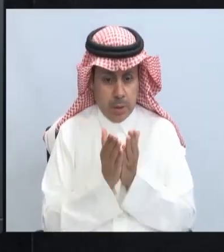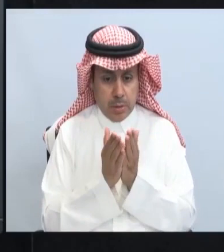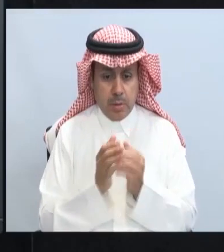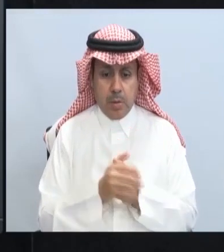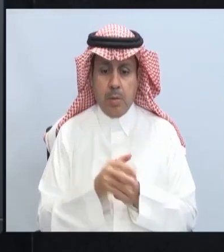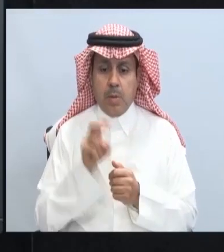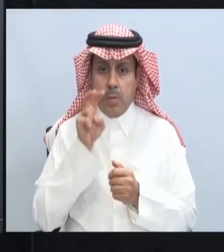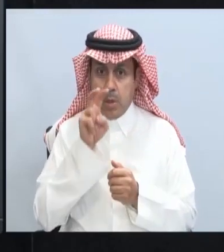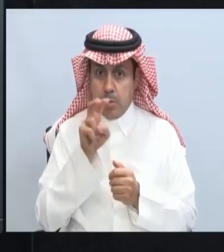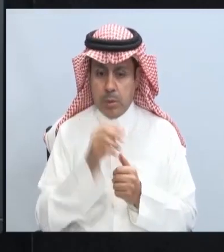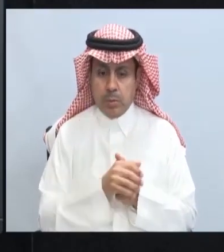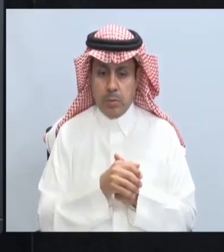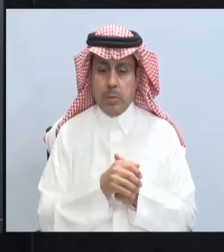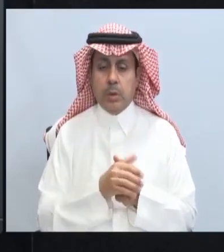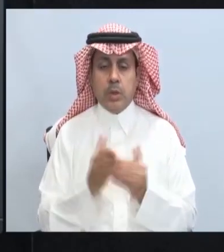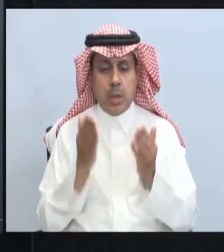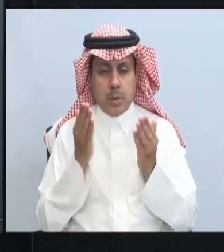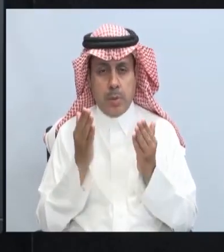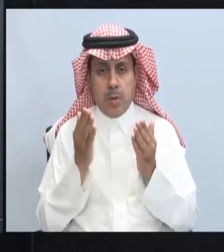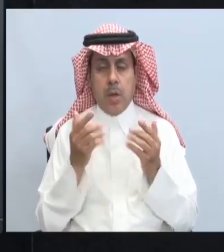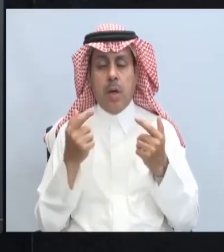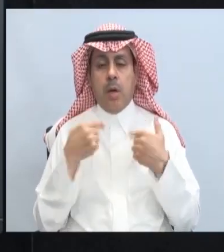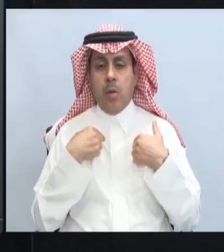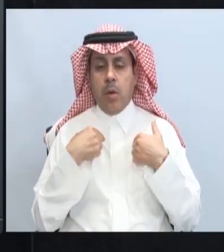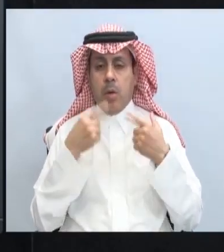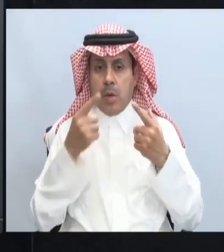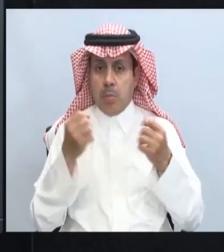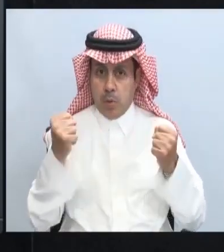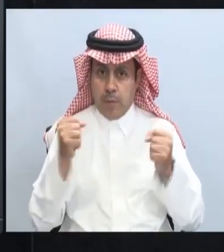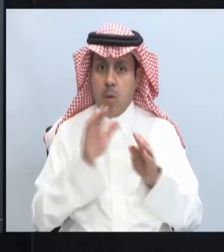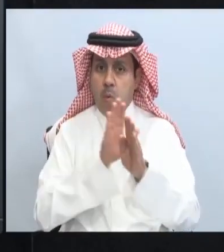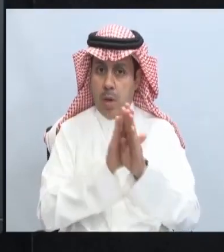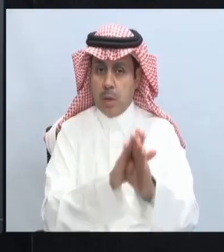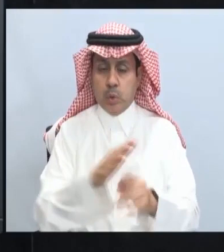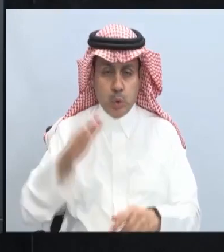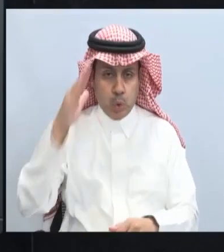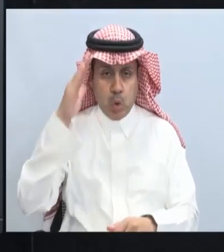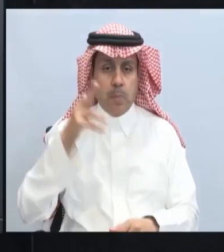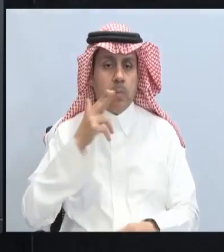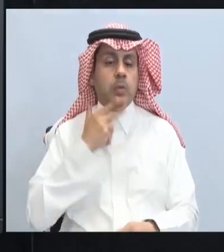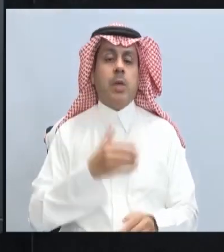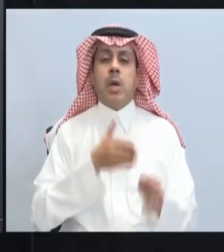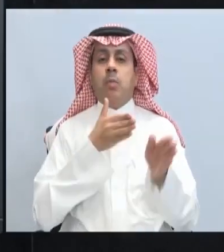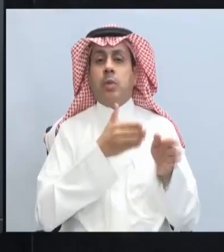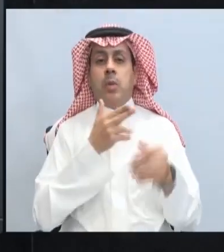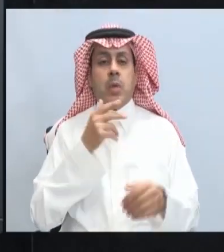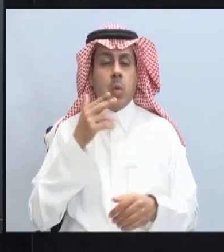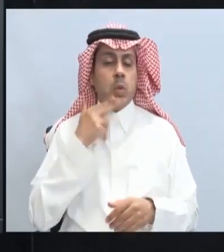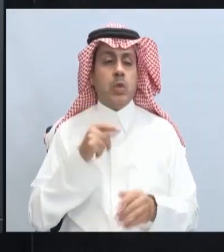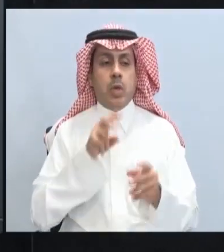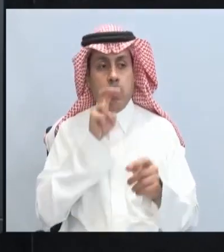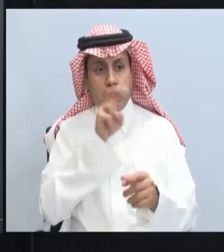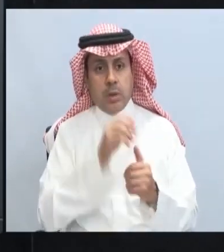النظر والتامل اسال الله تعالى لكم التوفيق والاعانه واشكر لكم طيب المتابعه وحسن